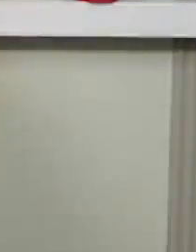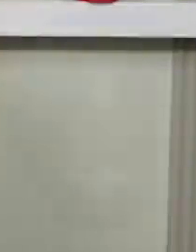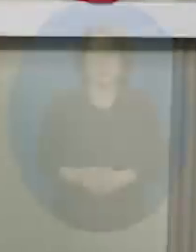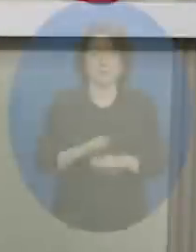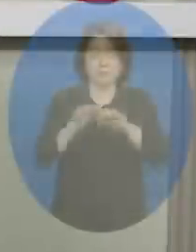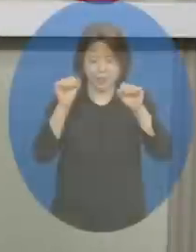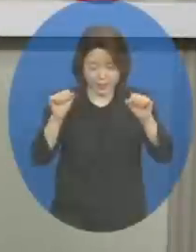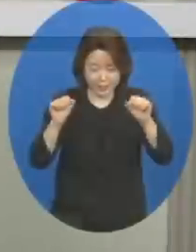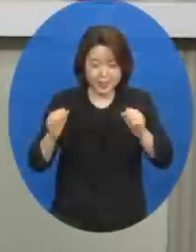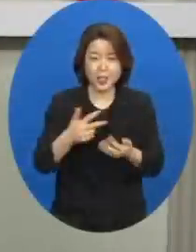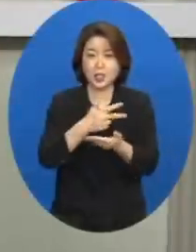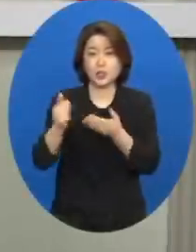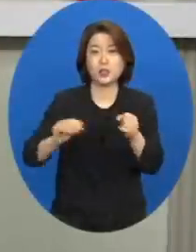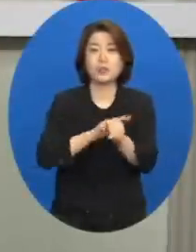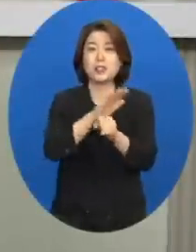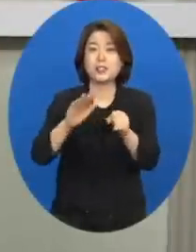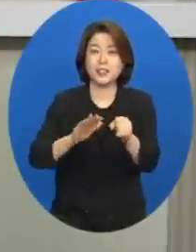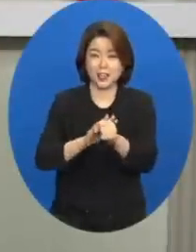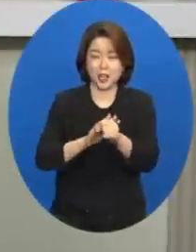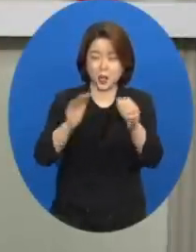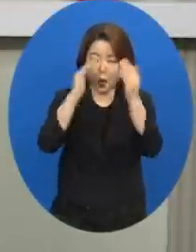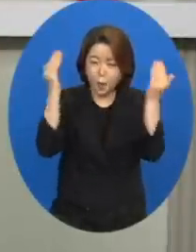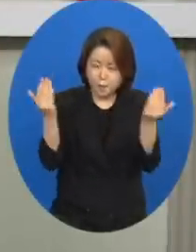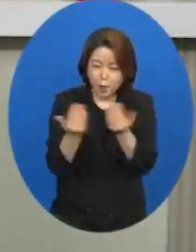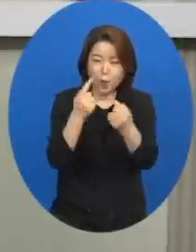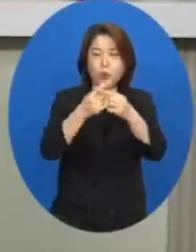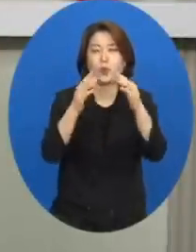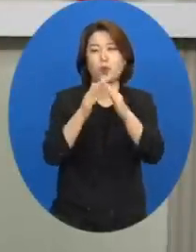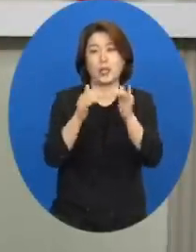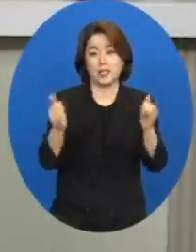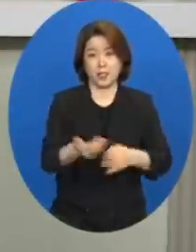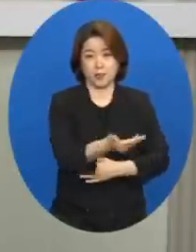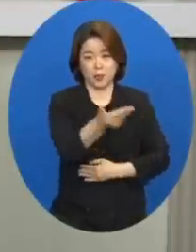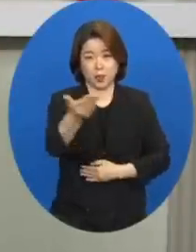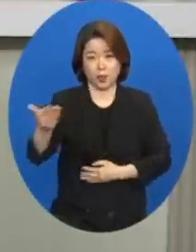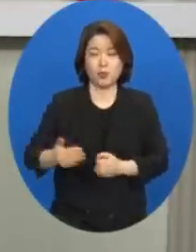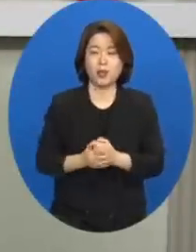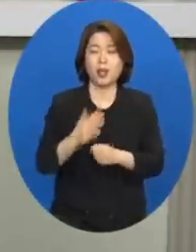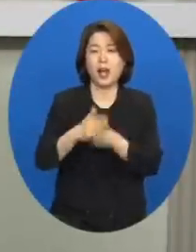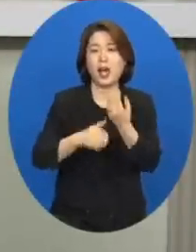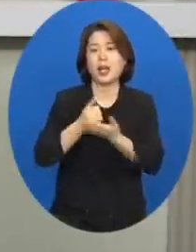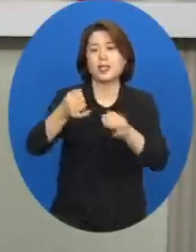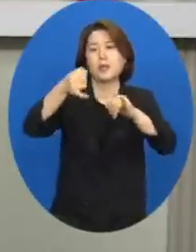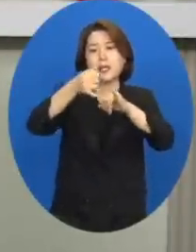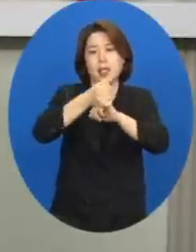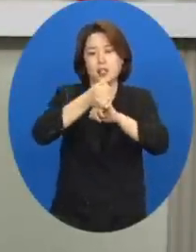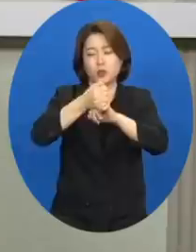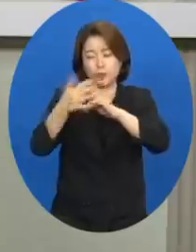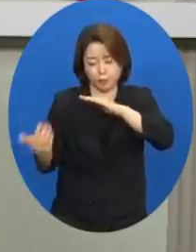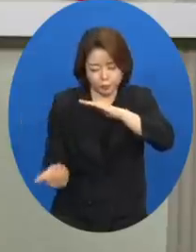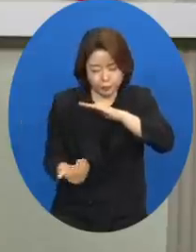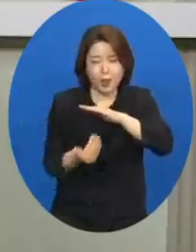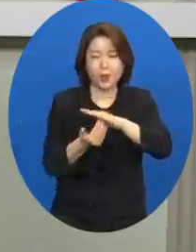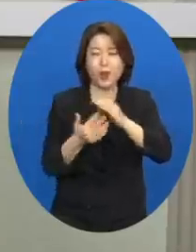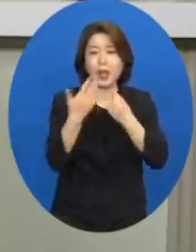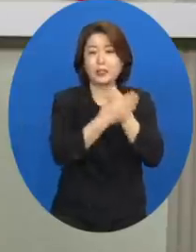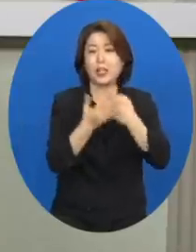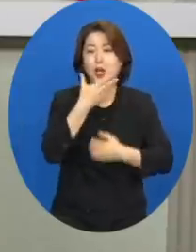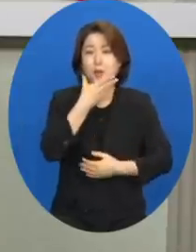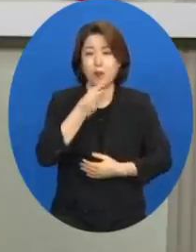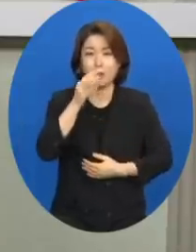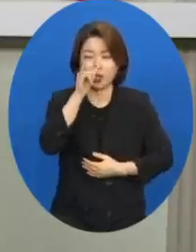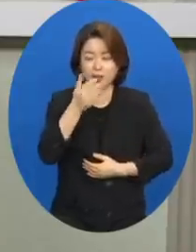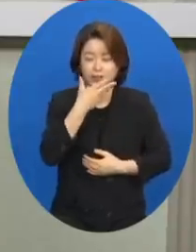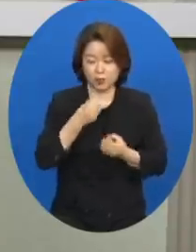안녕하세요 주님을 사랑하시는 모든 교우 여러분 들에게 하나님의 약속에 성취되는 은혜와 복이 있기를